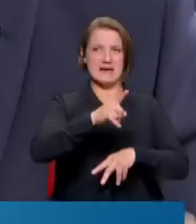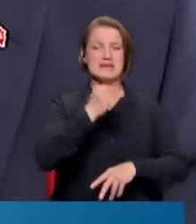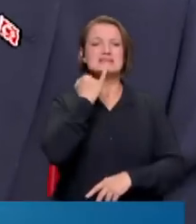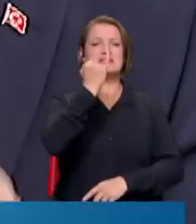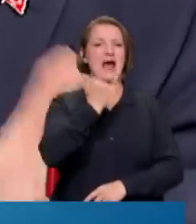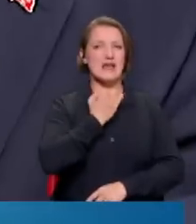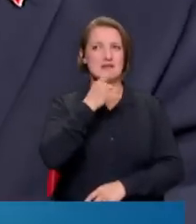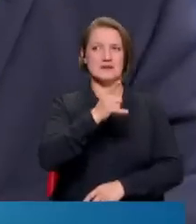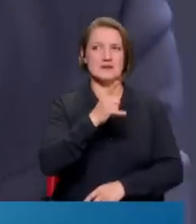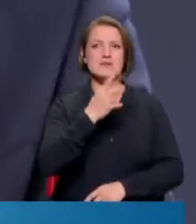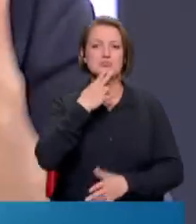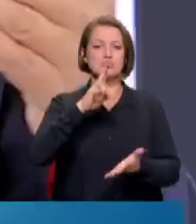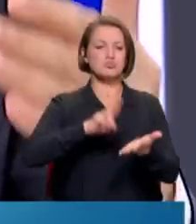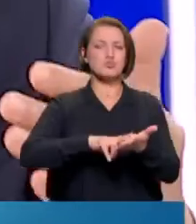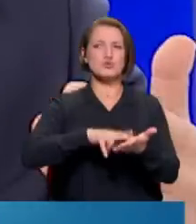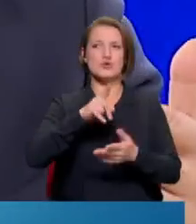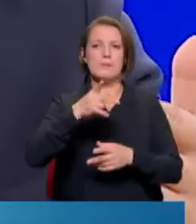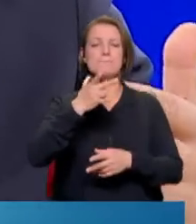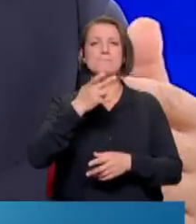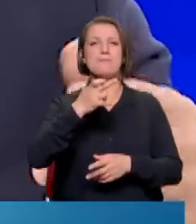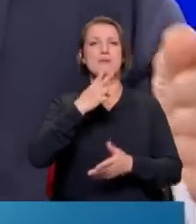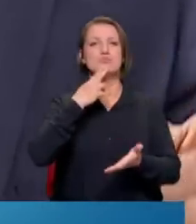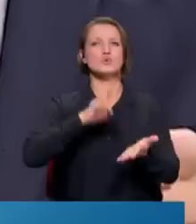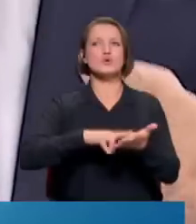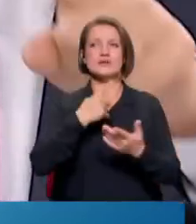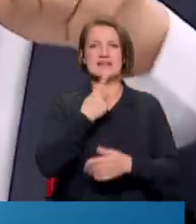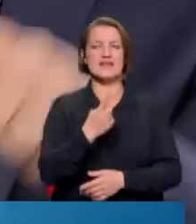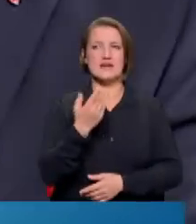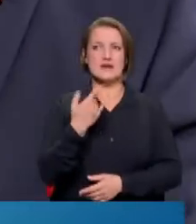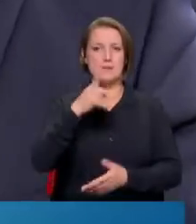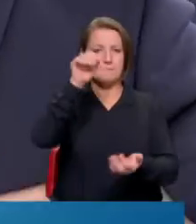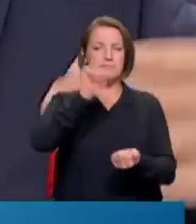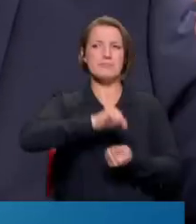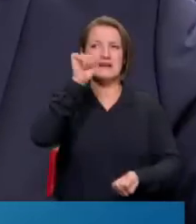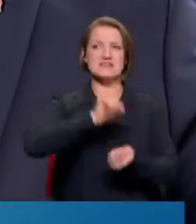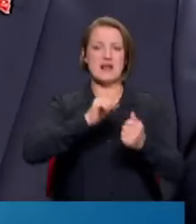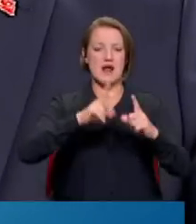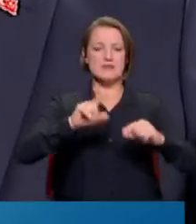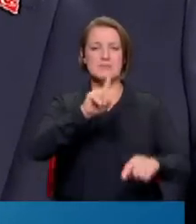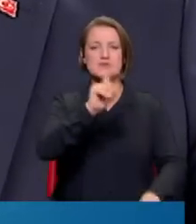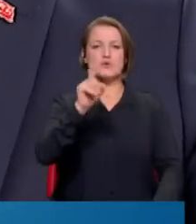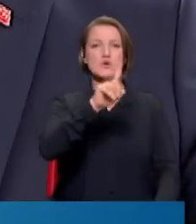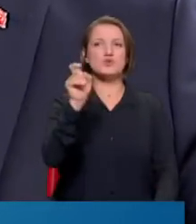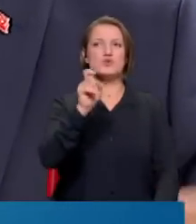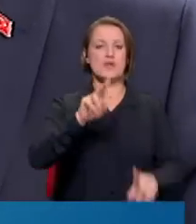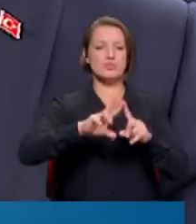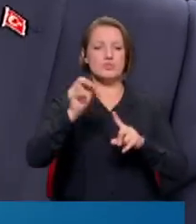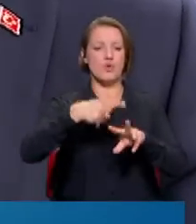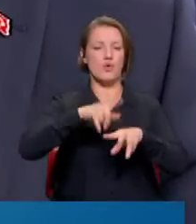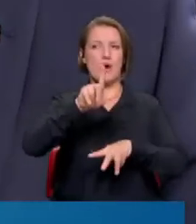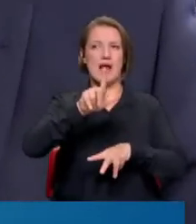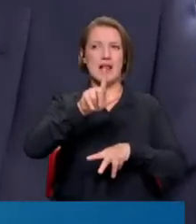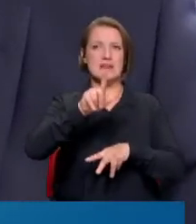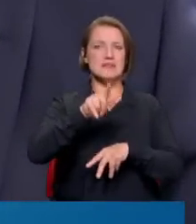onuruna pul bastırdı buna Papa pulu dedik Biz bir baktık ki o bastırılan harita 1919'dan el haritasına çizdiği